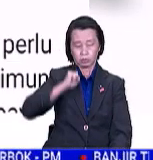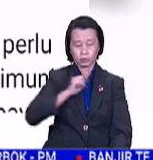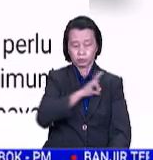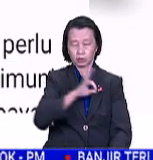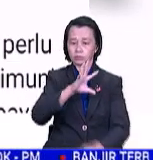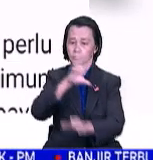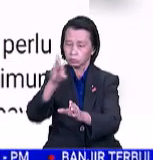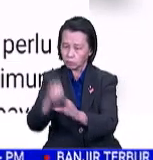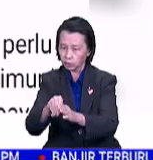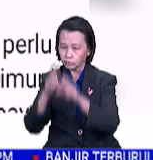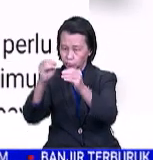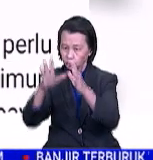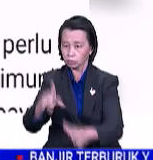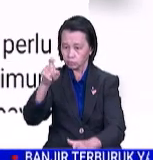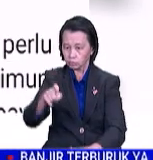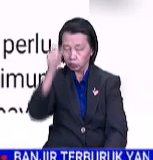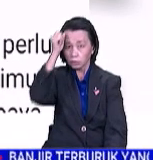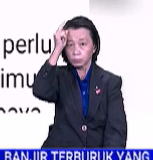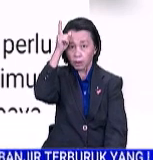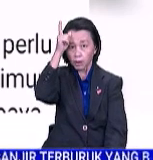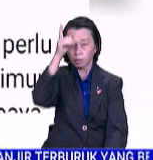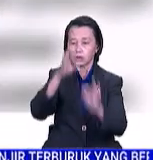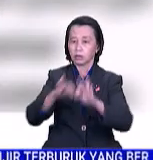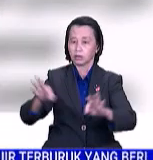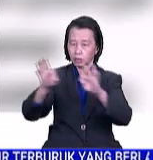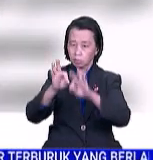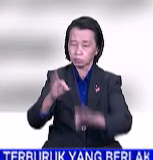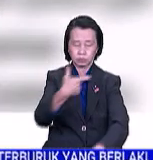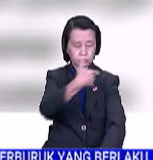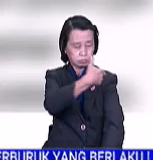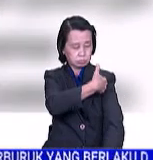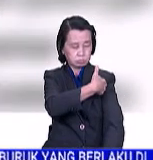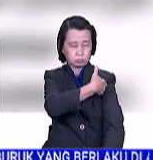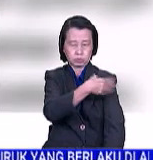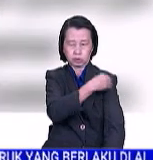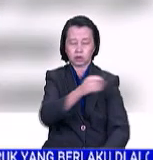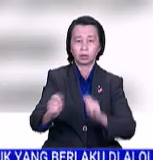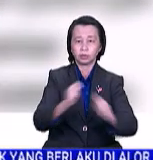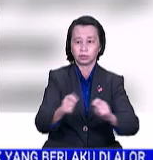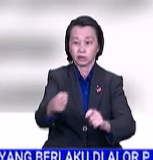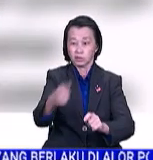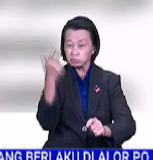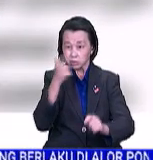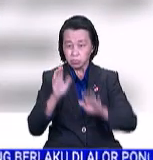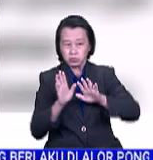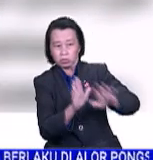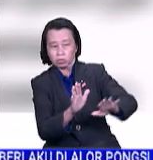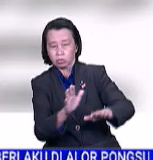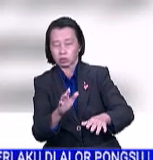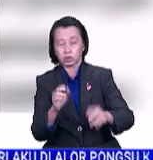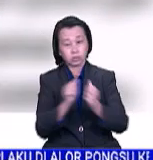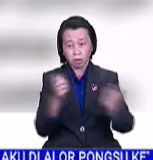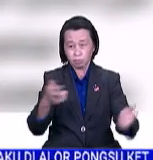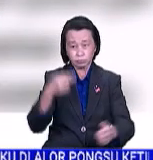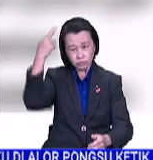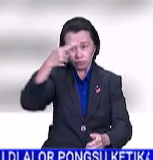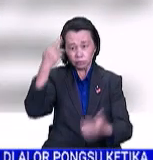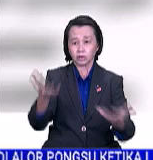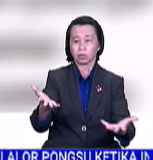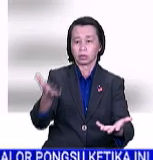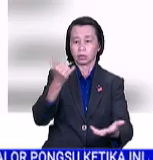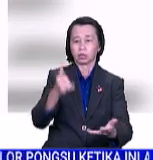guru perlu memahami betapa pentingnya pengambilan vaksin dan tindakan menolak vaksin tampil sebab Shahih